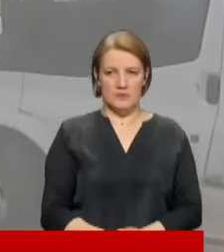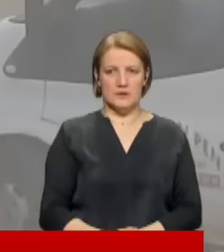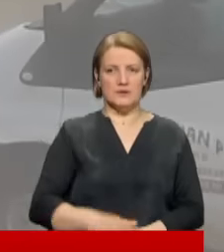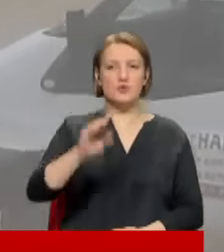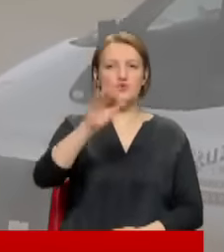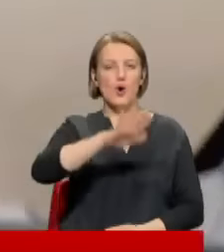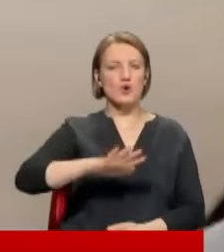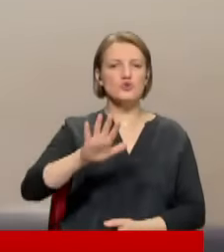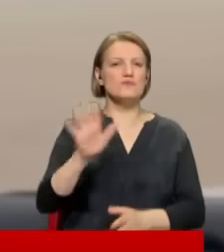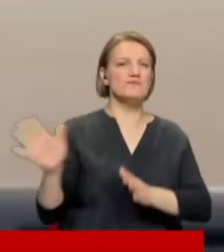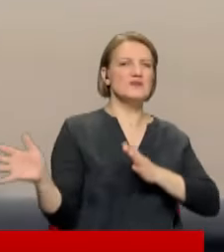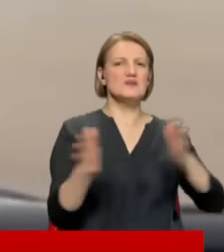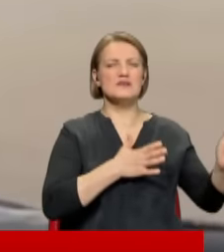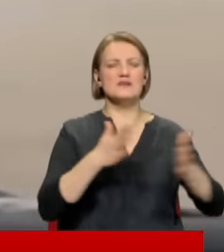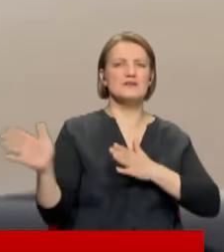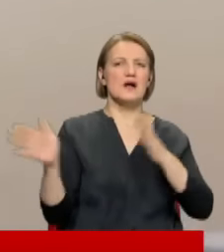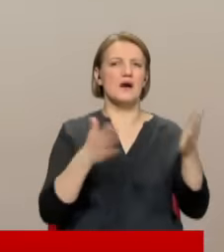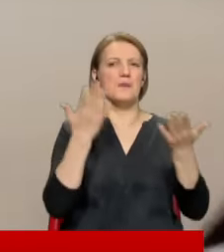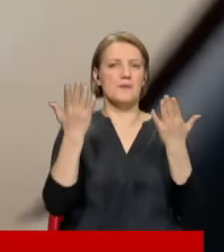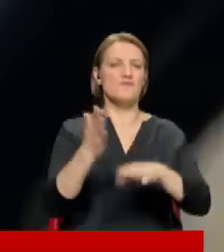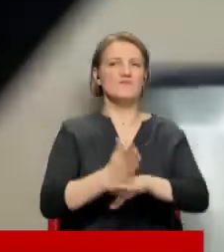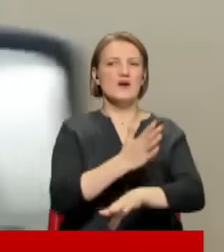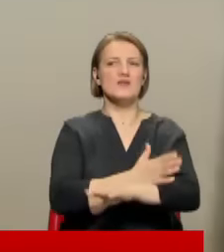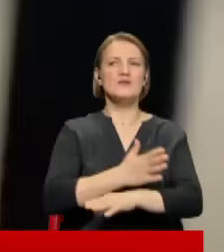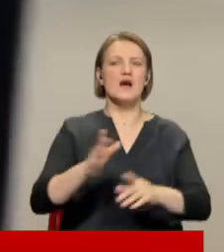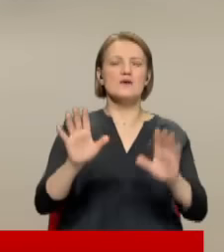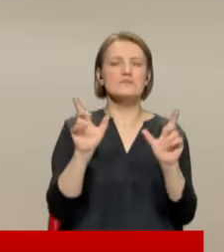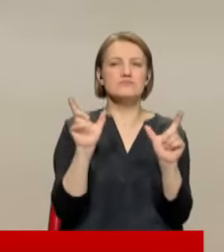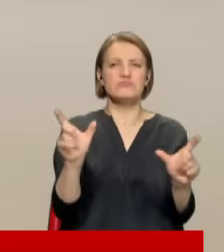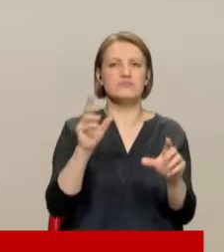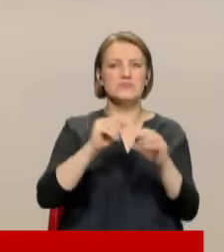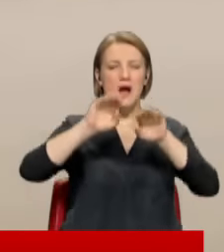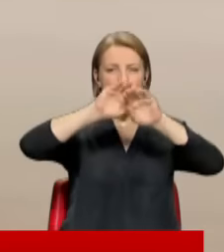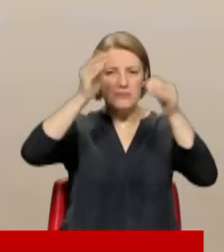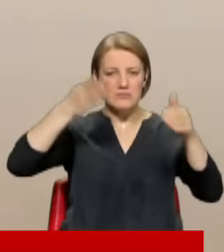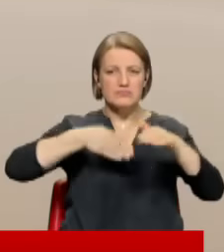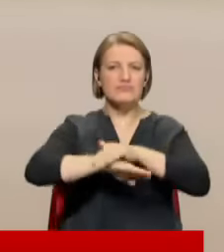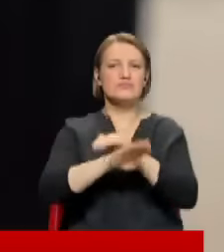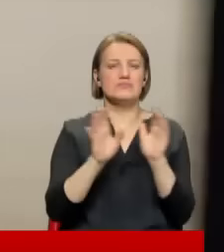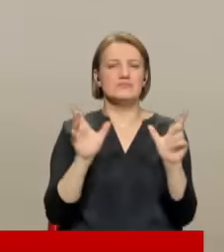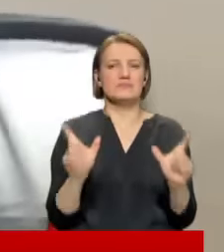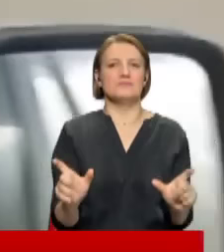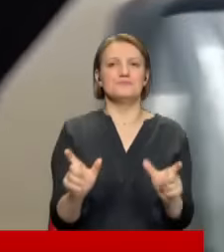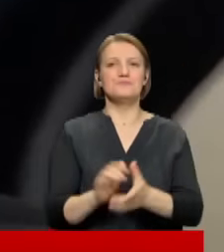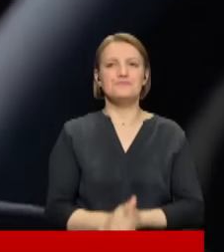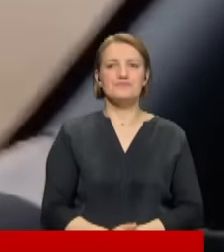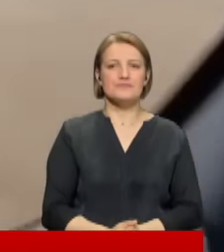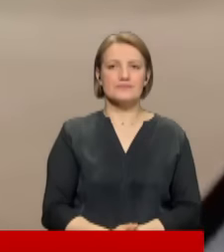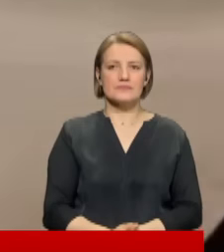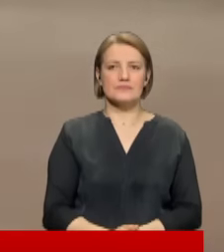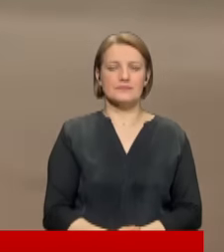Toz ve fırtına göz açtırmadı, vatandaşlar havadan korunmak için kapalı alanlara sığındı.